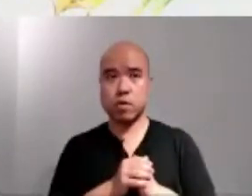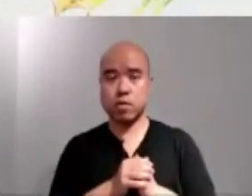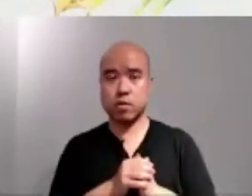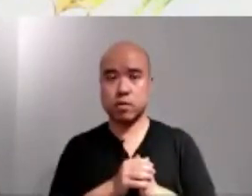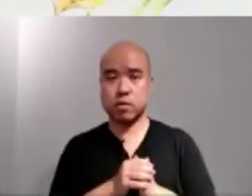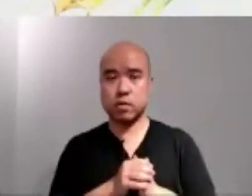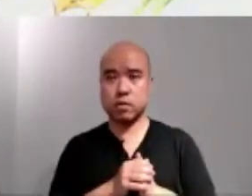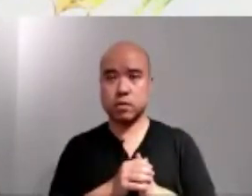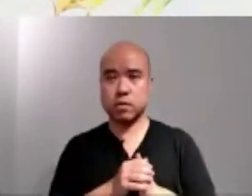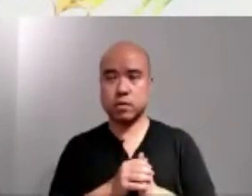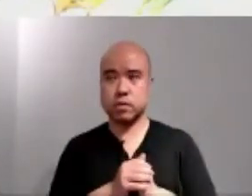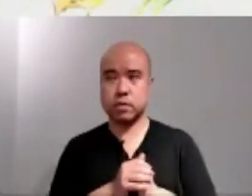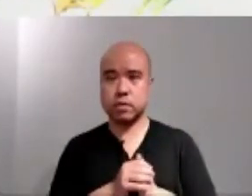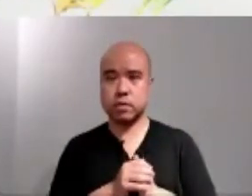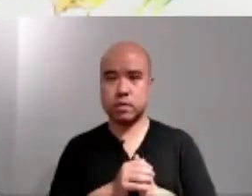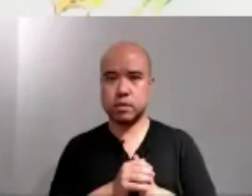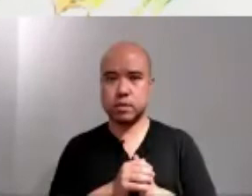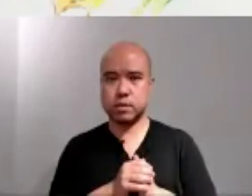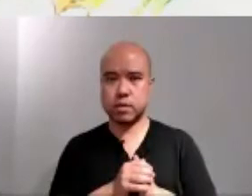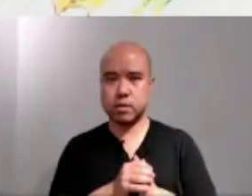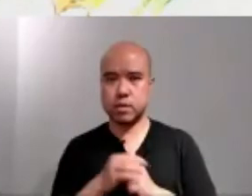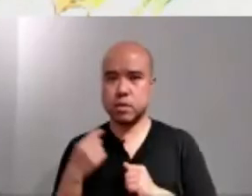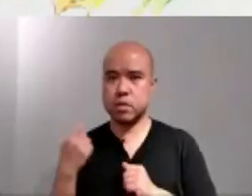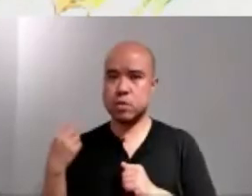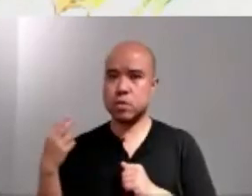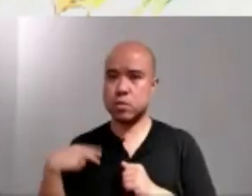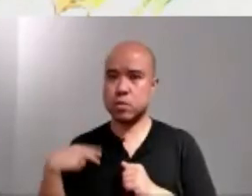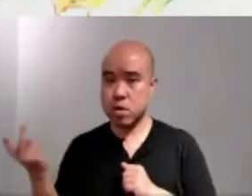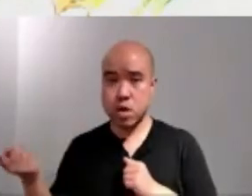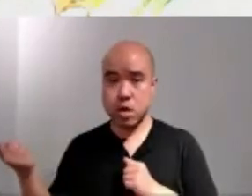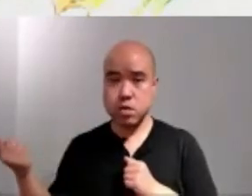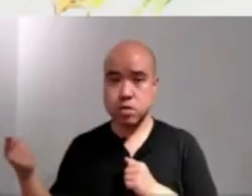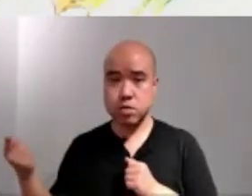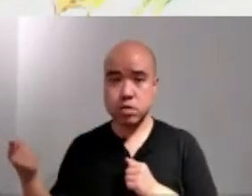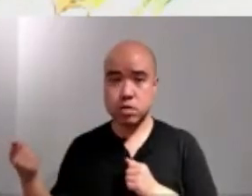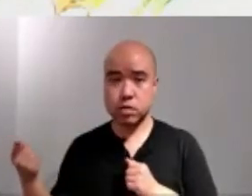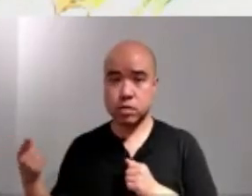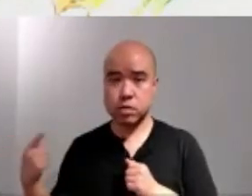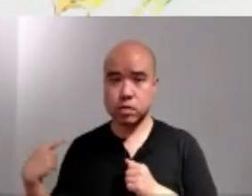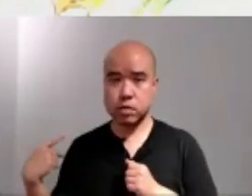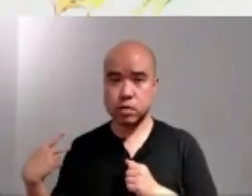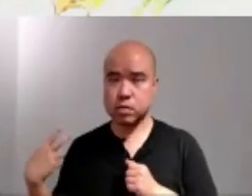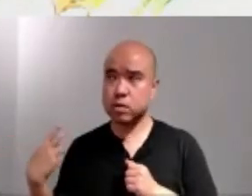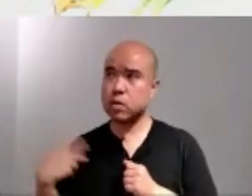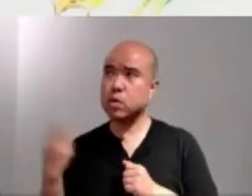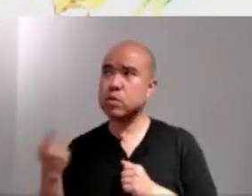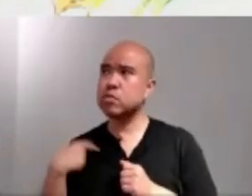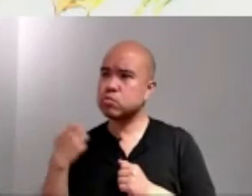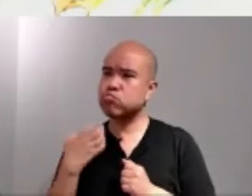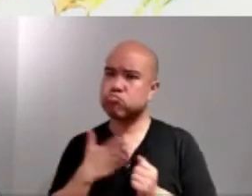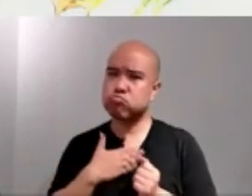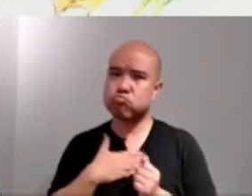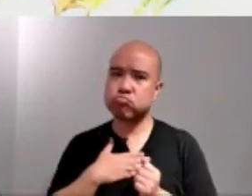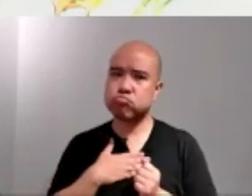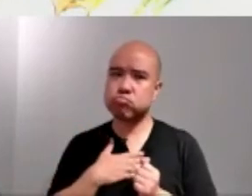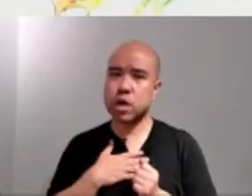業營運上邊啦，咁樣。咁但係其實我同佢嘅性格係好唔同，因為我係好擔心商業營運上邊，而我經理人咧就